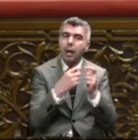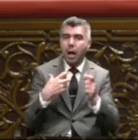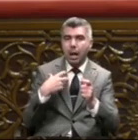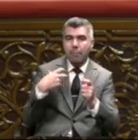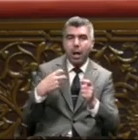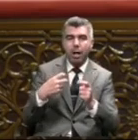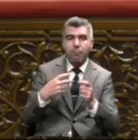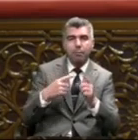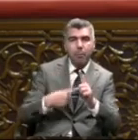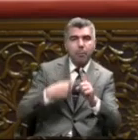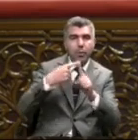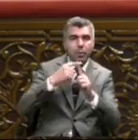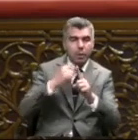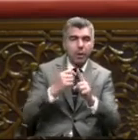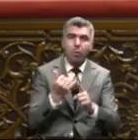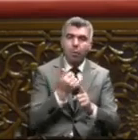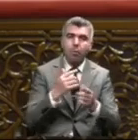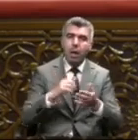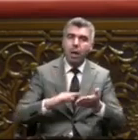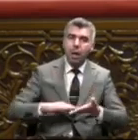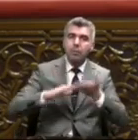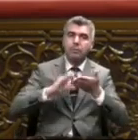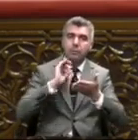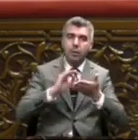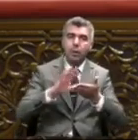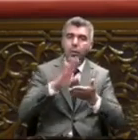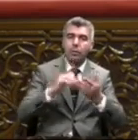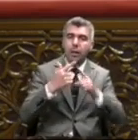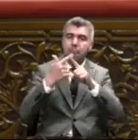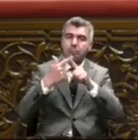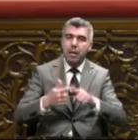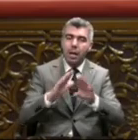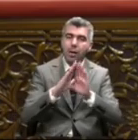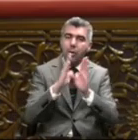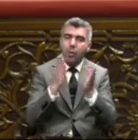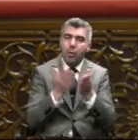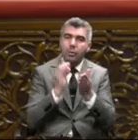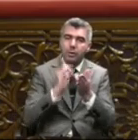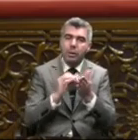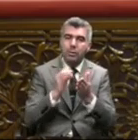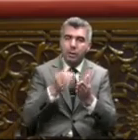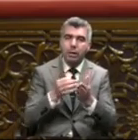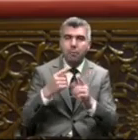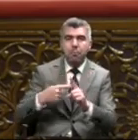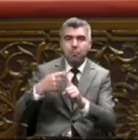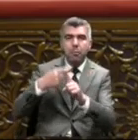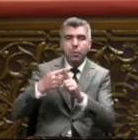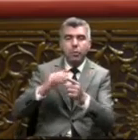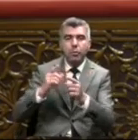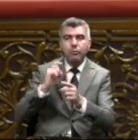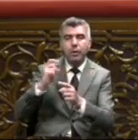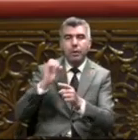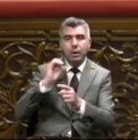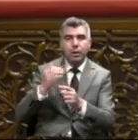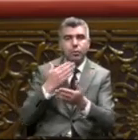ارباحا كبيره ان يشكل رافدا مهما للميزانيه العامه تسبح تسمح بزياده العامه في الاجور